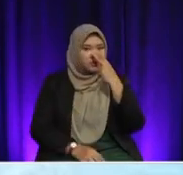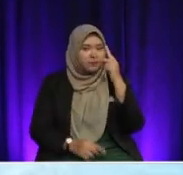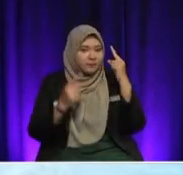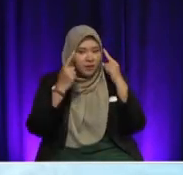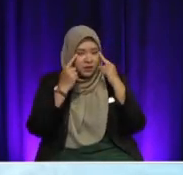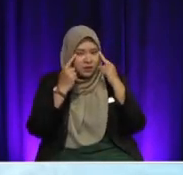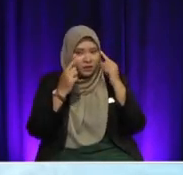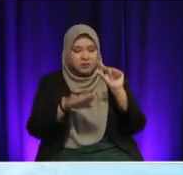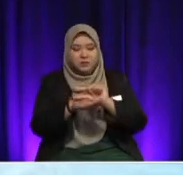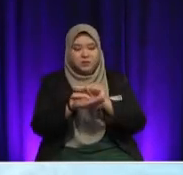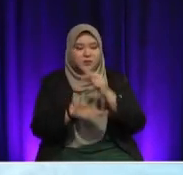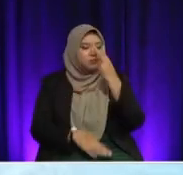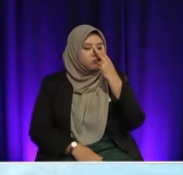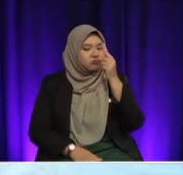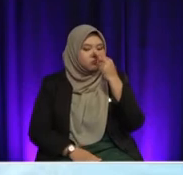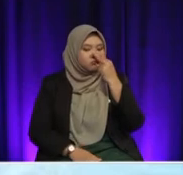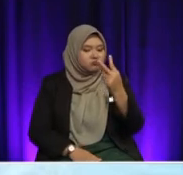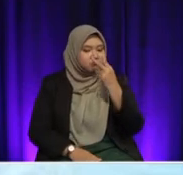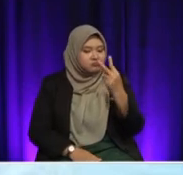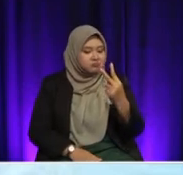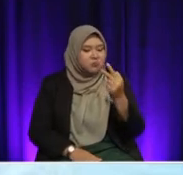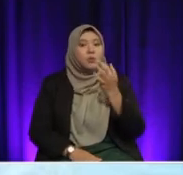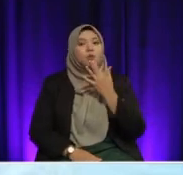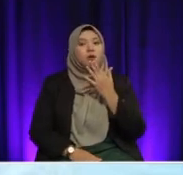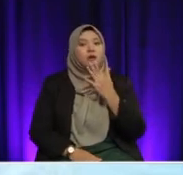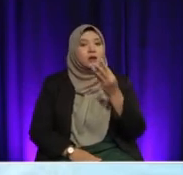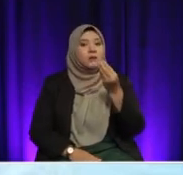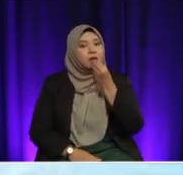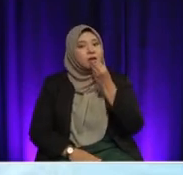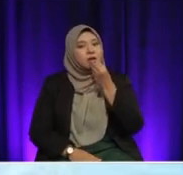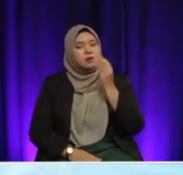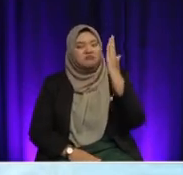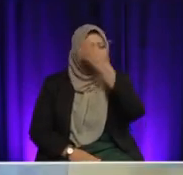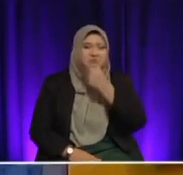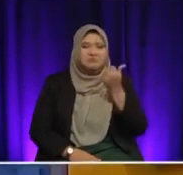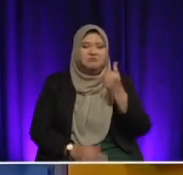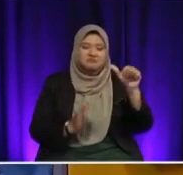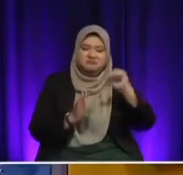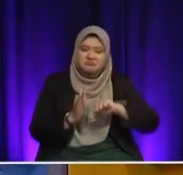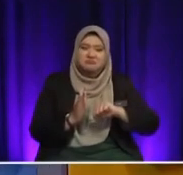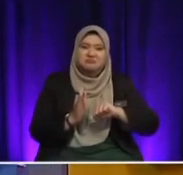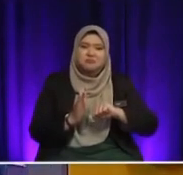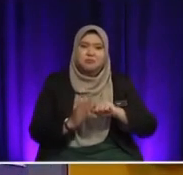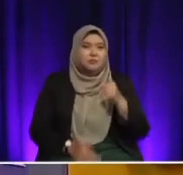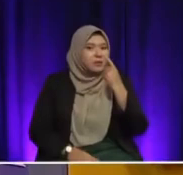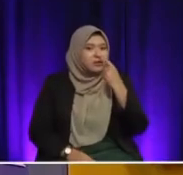deria rasa kita memang dekat lidah lah. Dan akhir sekali, untuk bau, kita akan gunakan hidung. Baik. Okey.